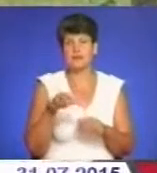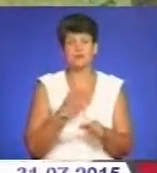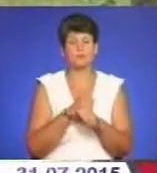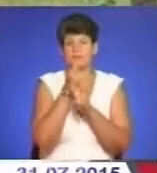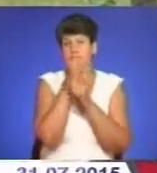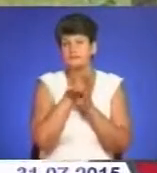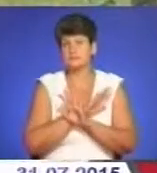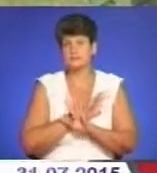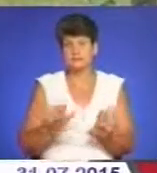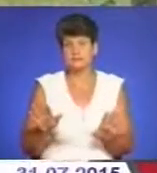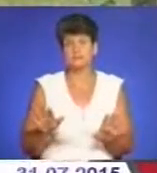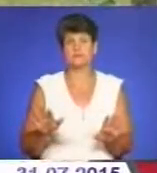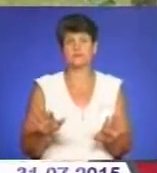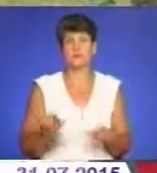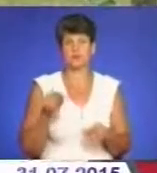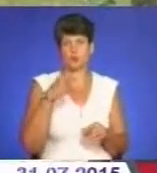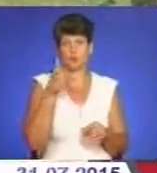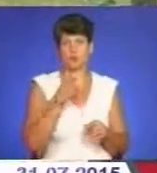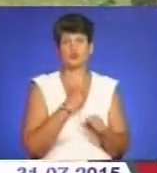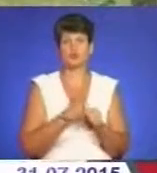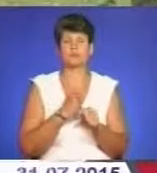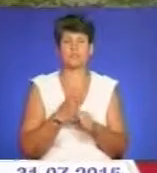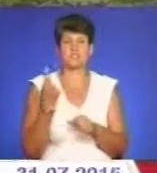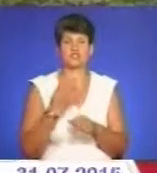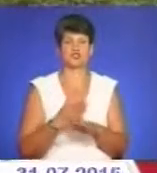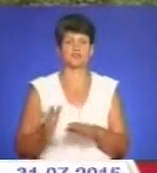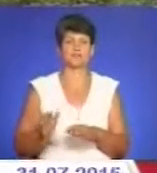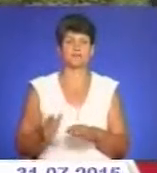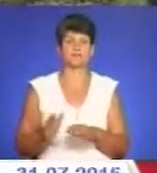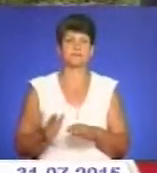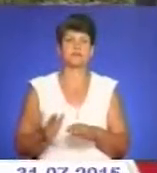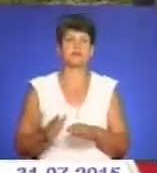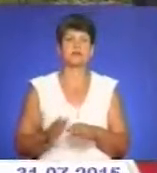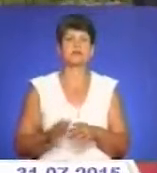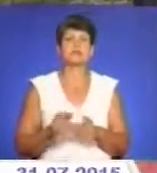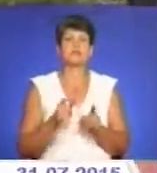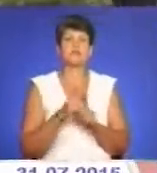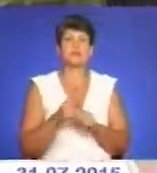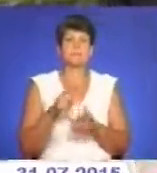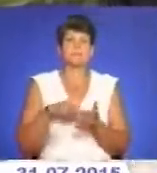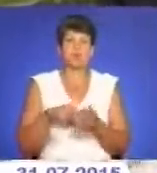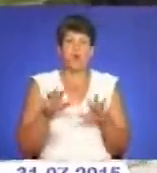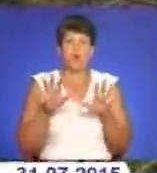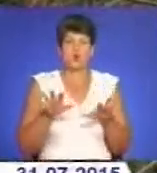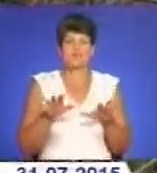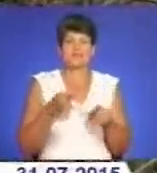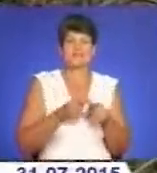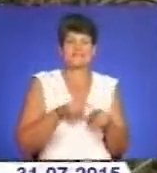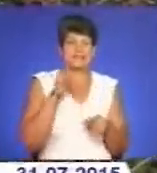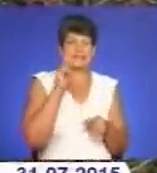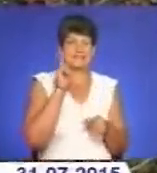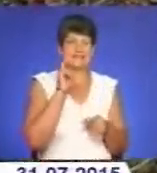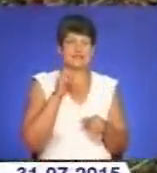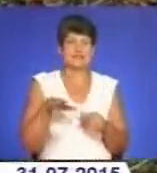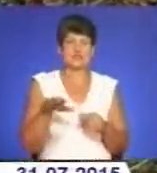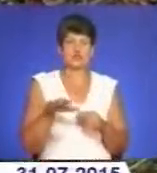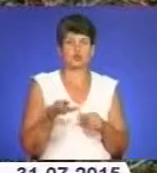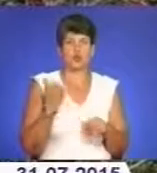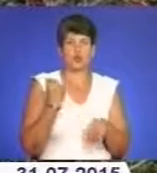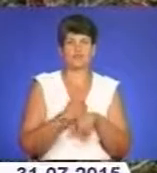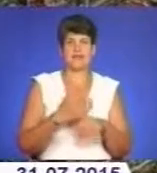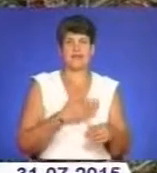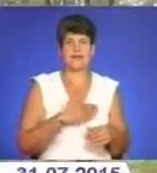кошти. Цього року буде зроблена перша частина. За словами міського голови, ця зелена зона – головні легені